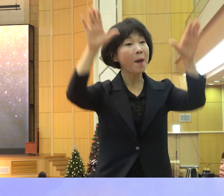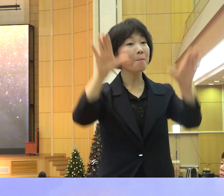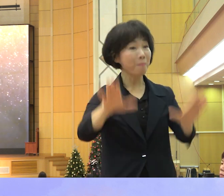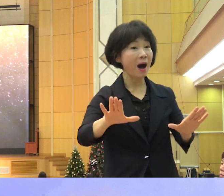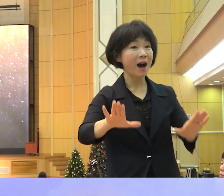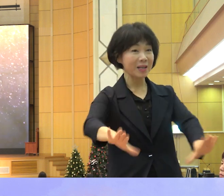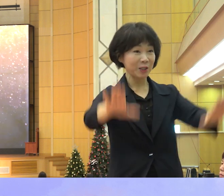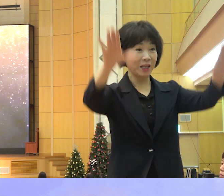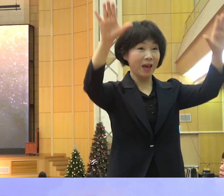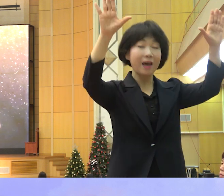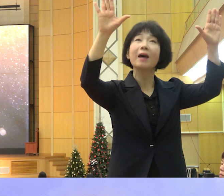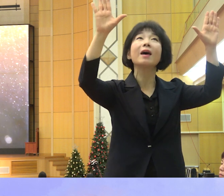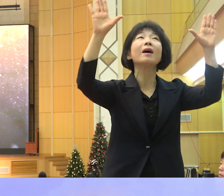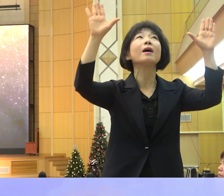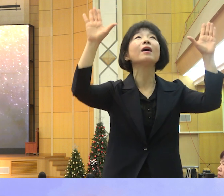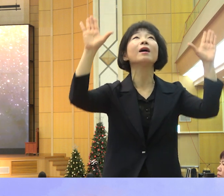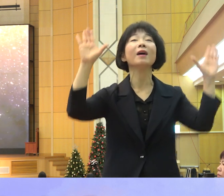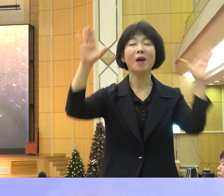왕께